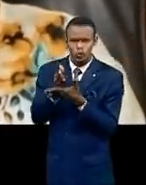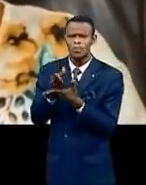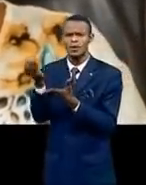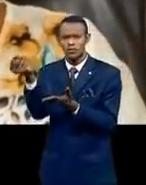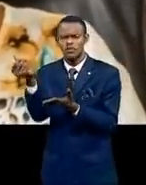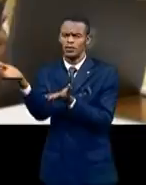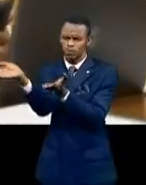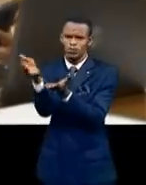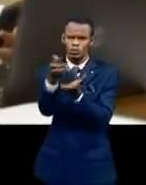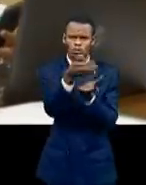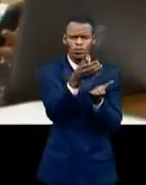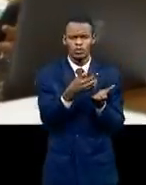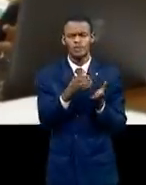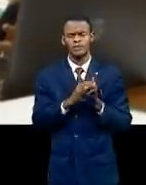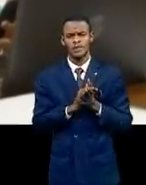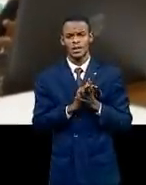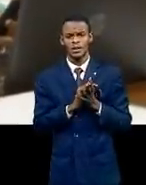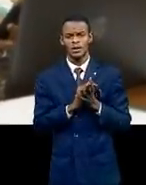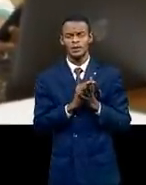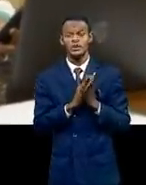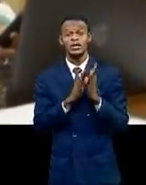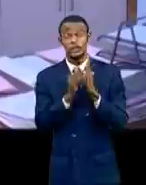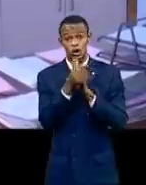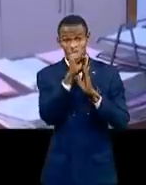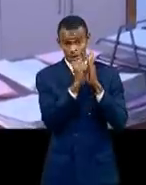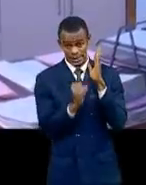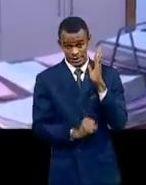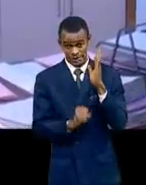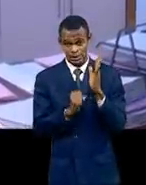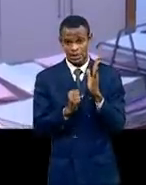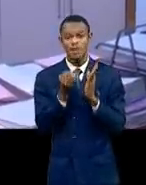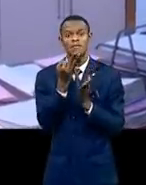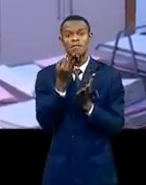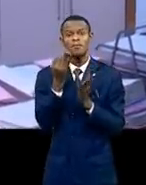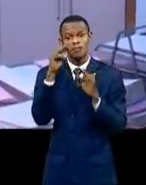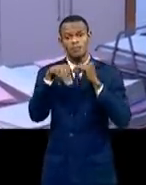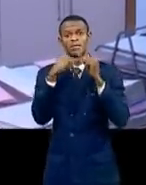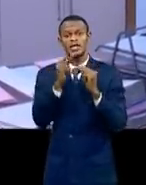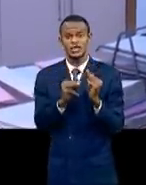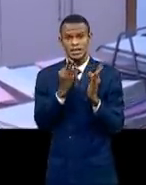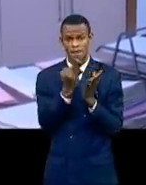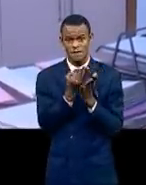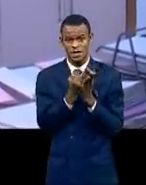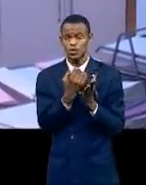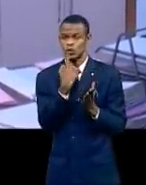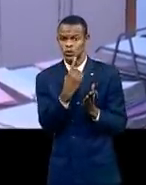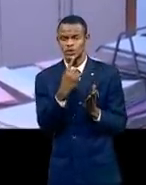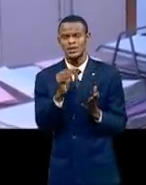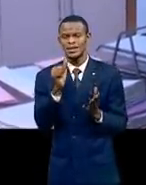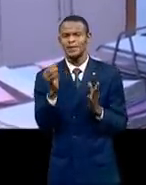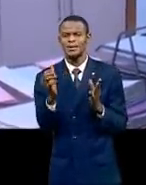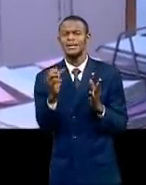le ministre des Finances, la Direction générale des impôts a réalisé 115% sur ses assignations